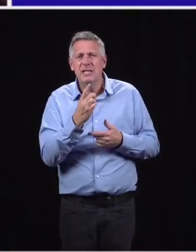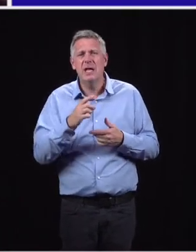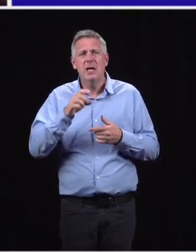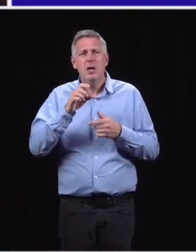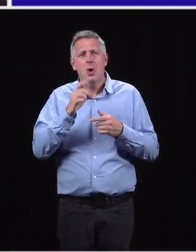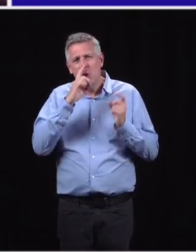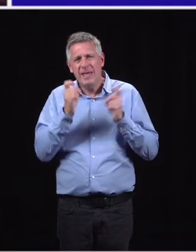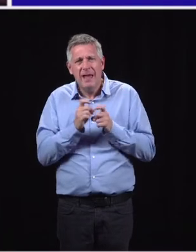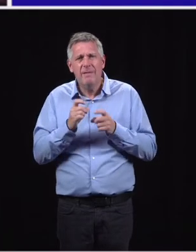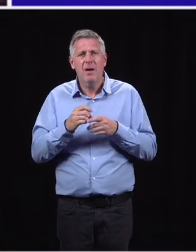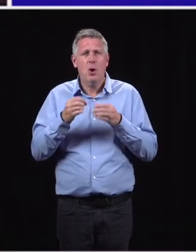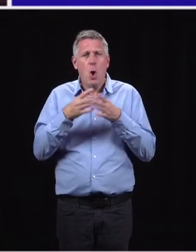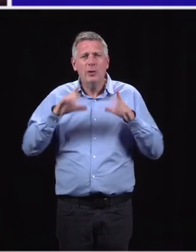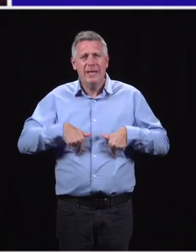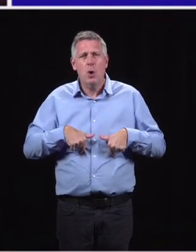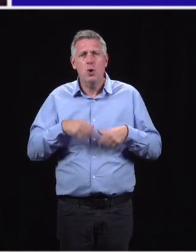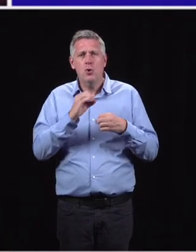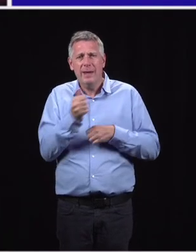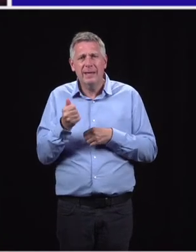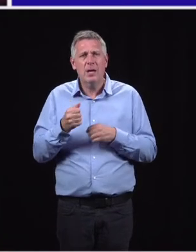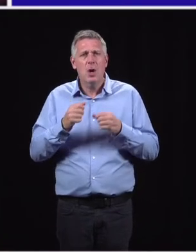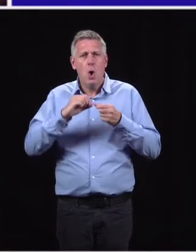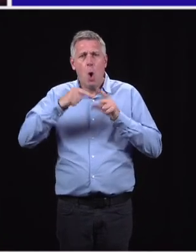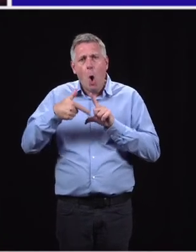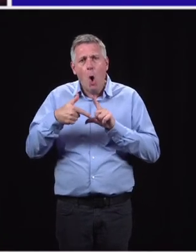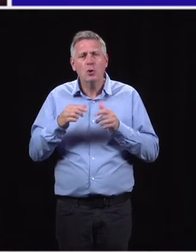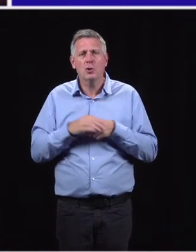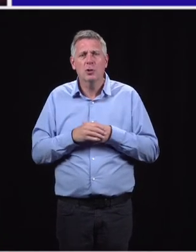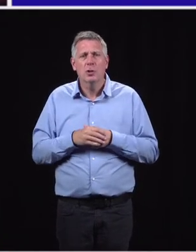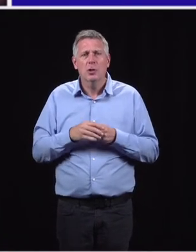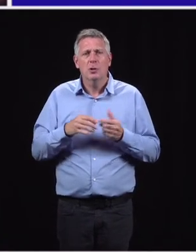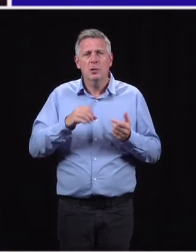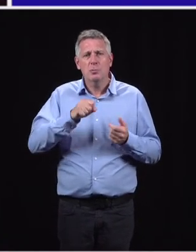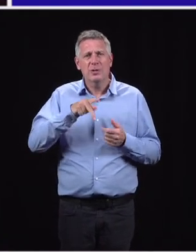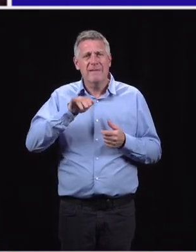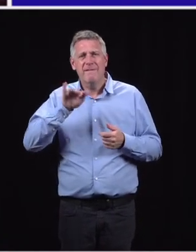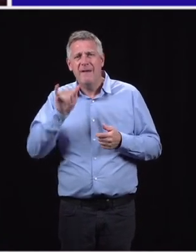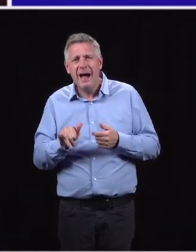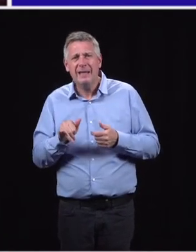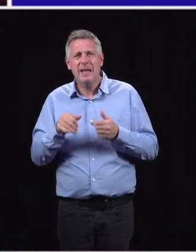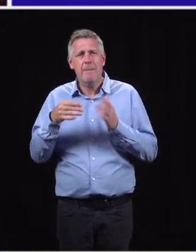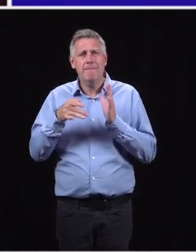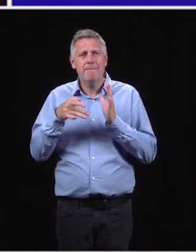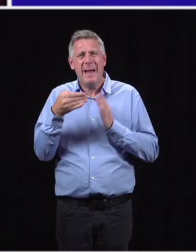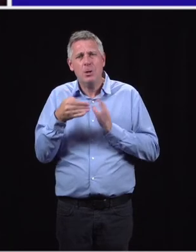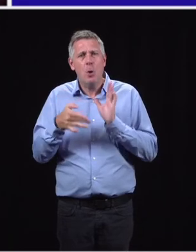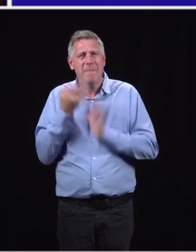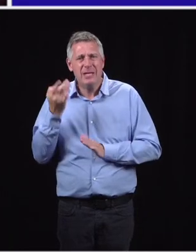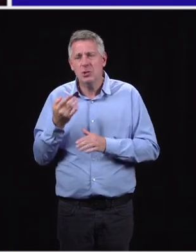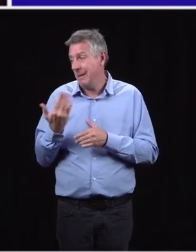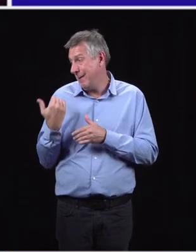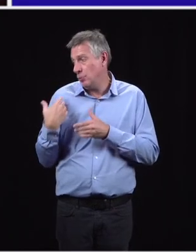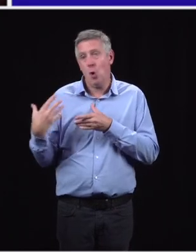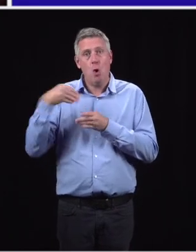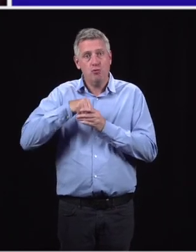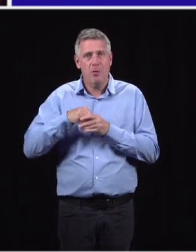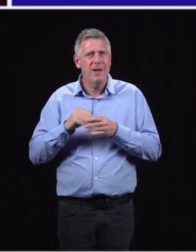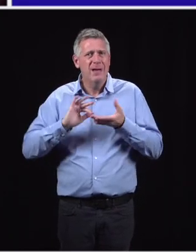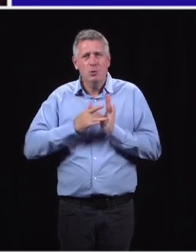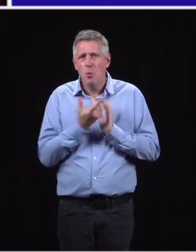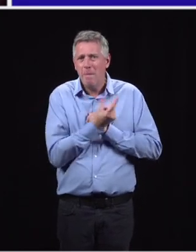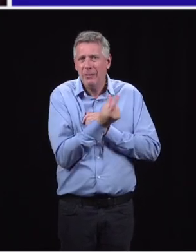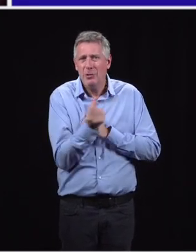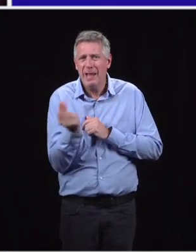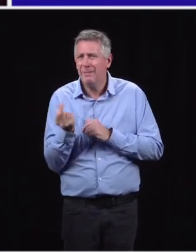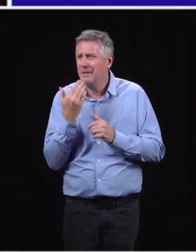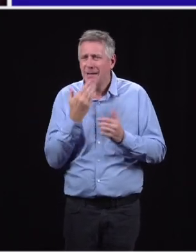grande école du numérique orange Shopify et Michael Page récemment aussi qui nous ont rejoint chouette remercier moi tous ces partenaires parce